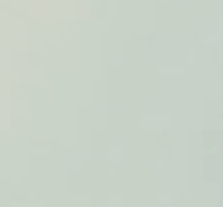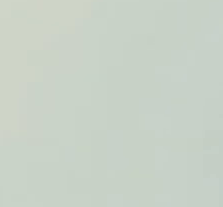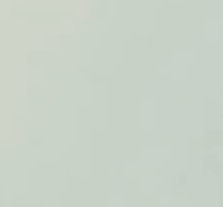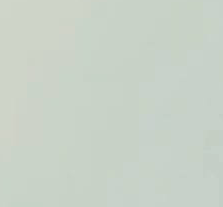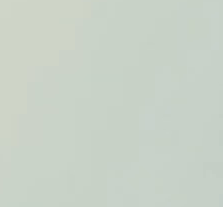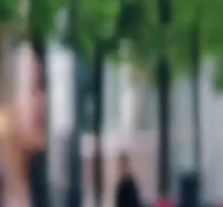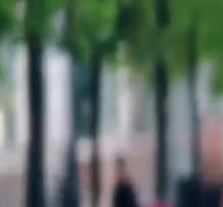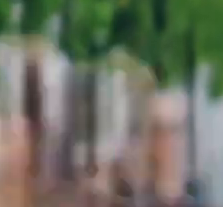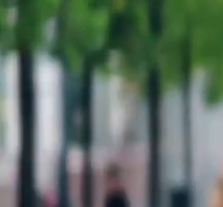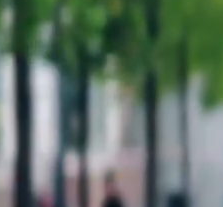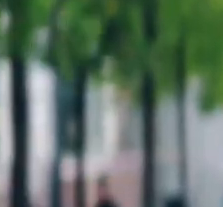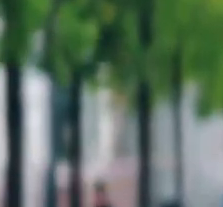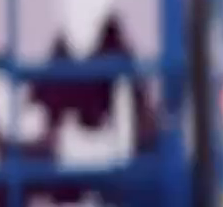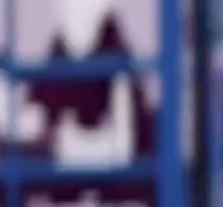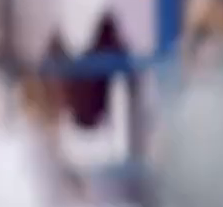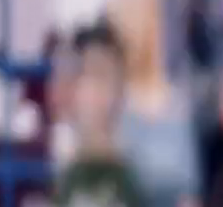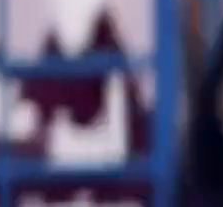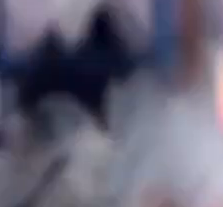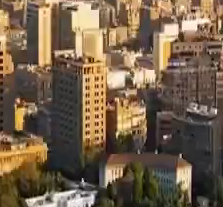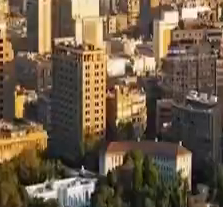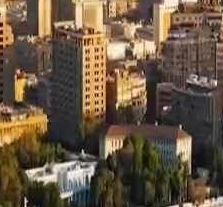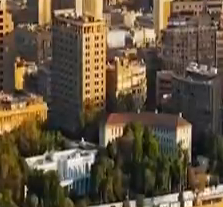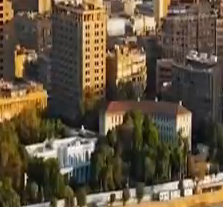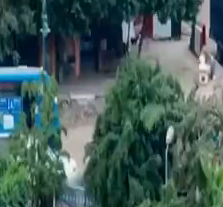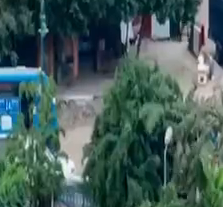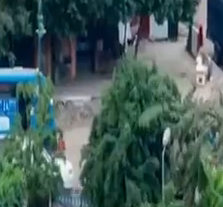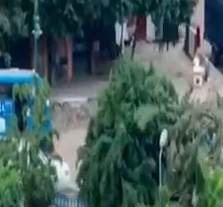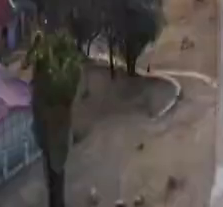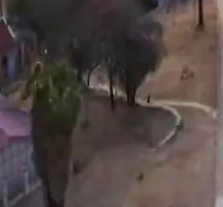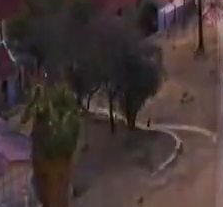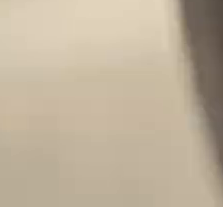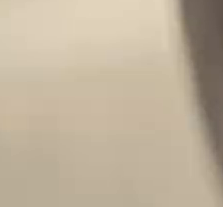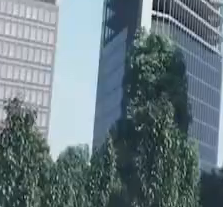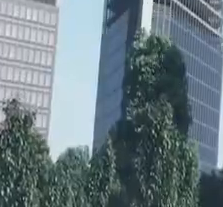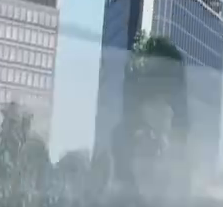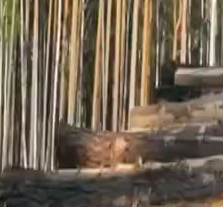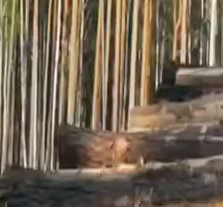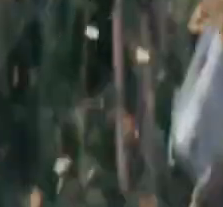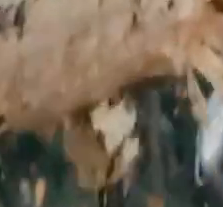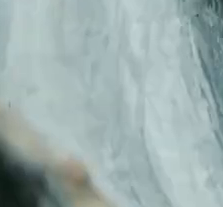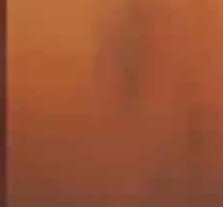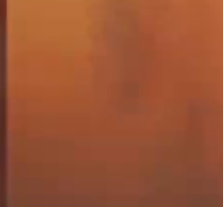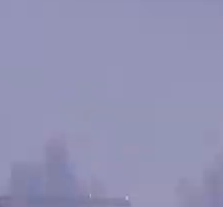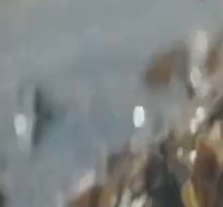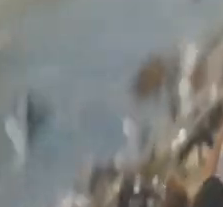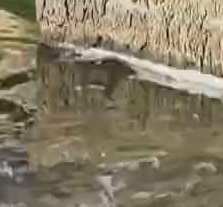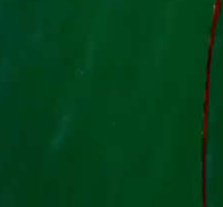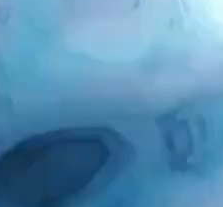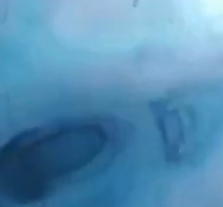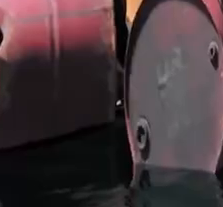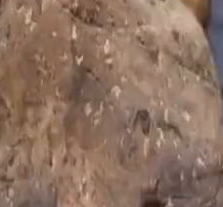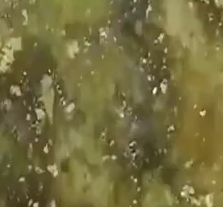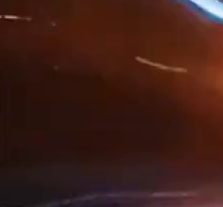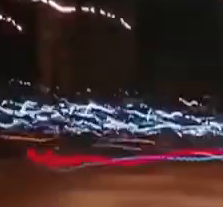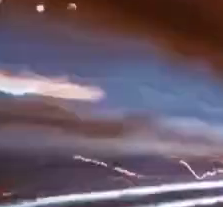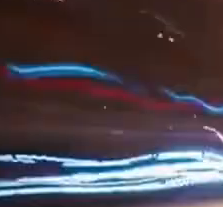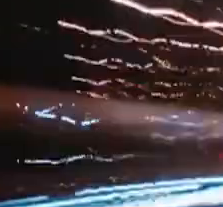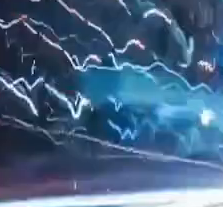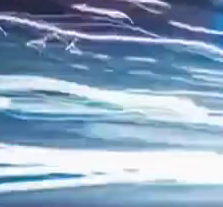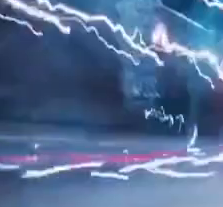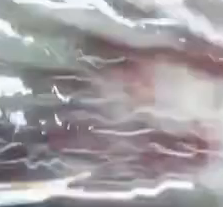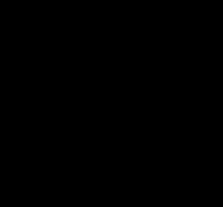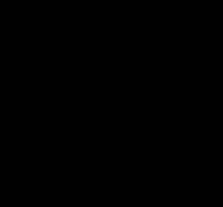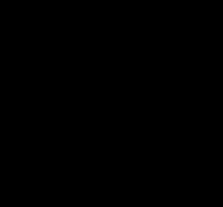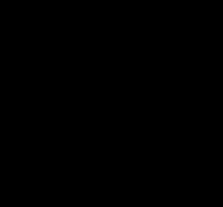It waits for no one. It keeps moving and never stops. يتوقف عندما يتعلق الأمر بتغيير المناخ.